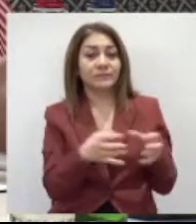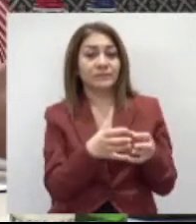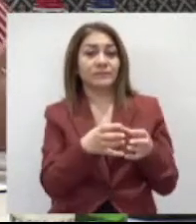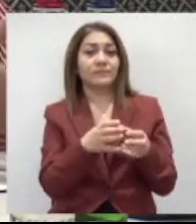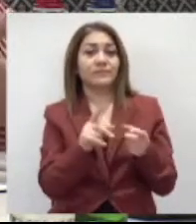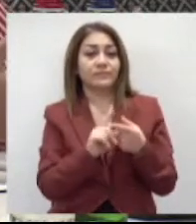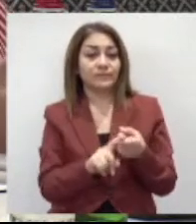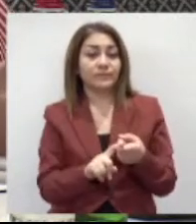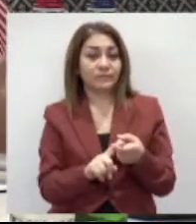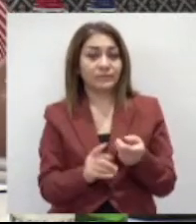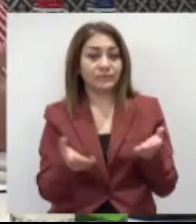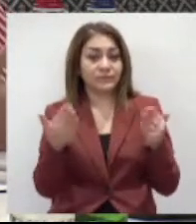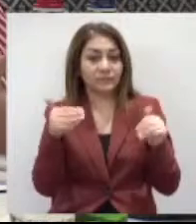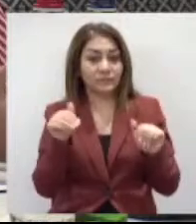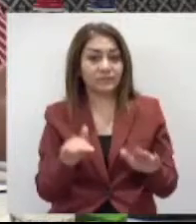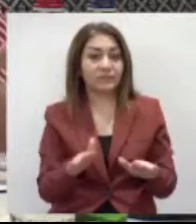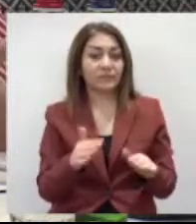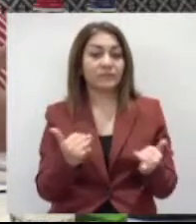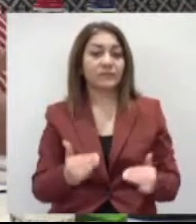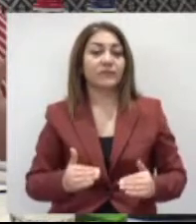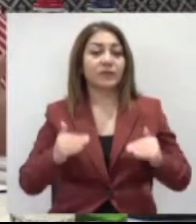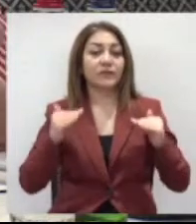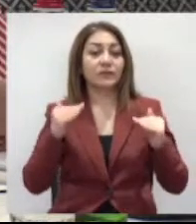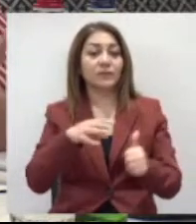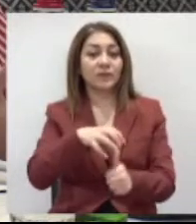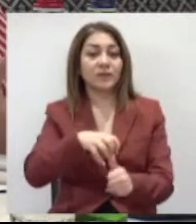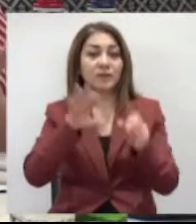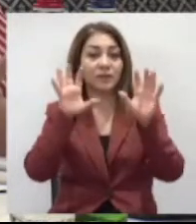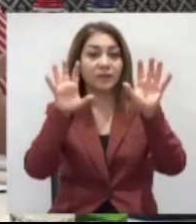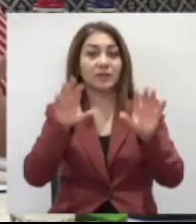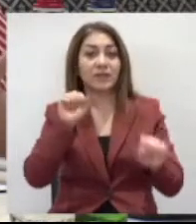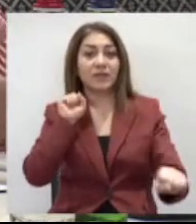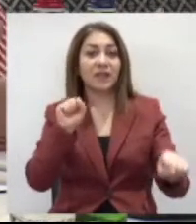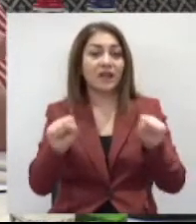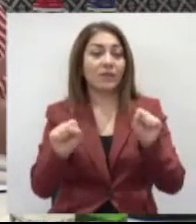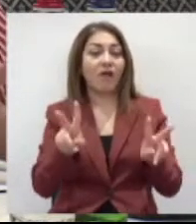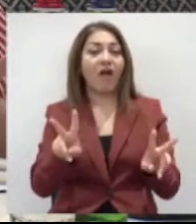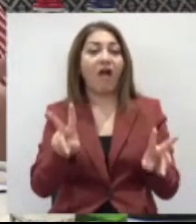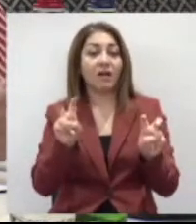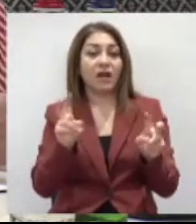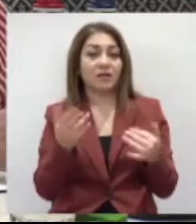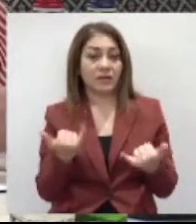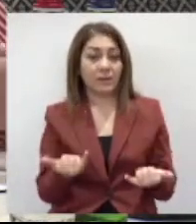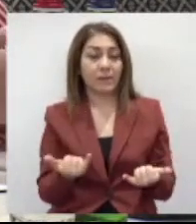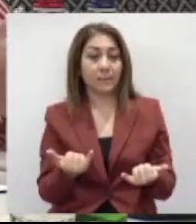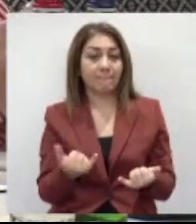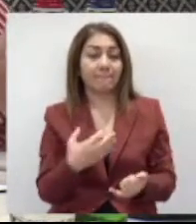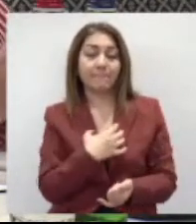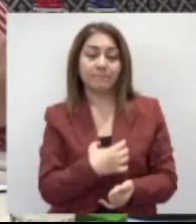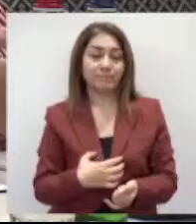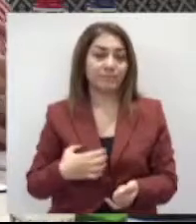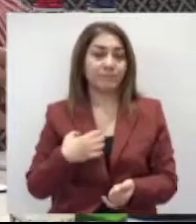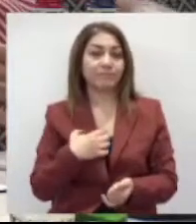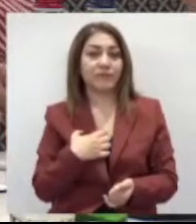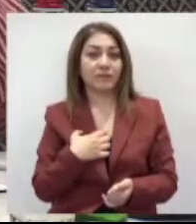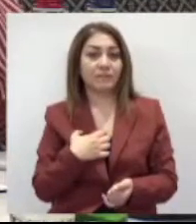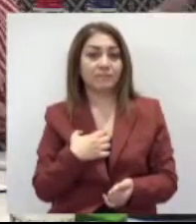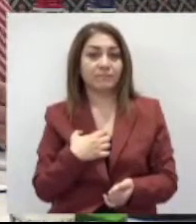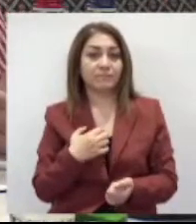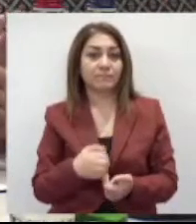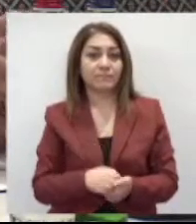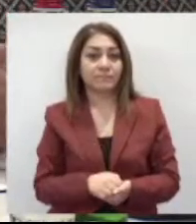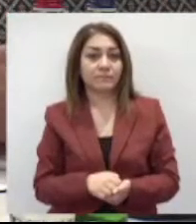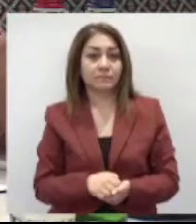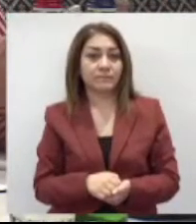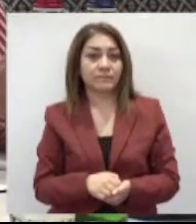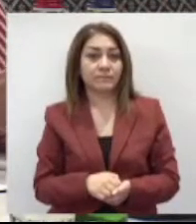հետ կապված լուծումները եւս այս փուլում սահմանադրական կարգավորման առարկա են, համենայն դեպս այս պահին կարևոր է, եթե լայն են